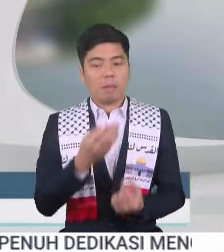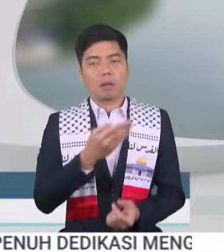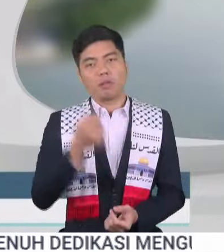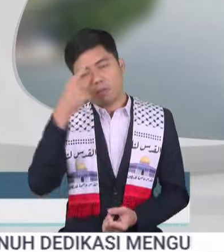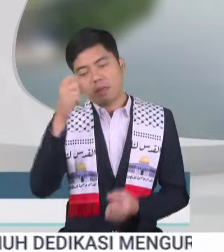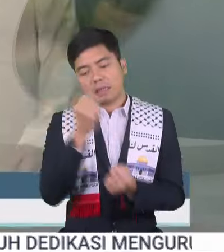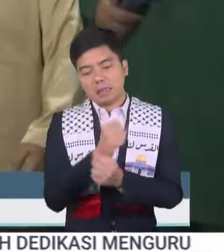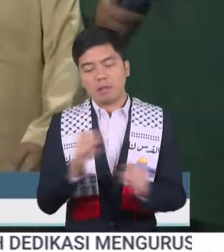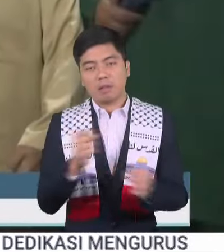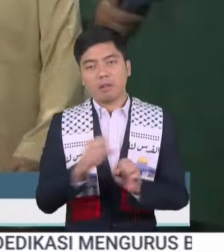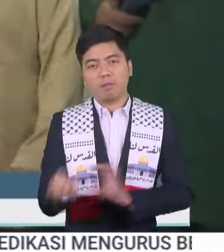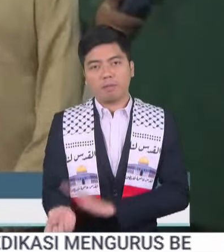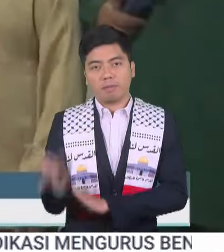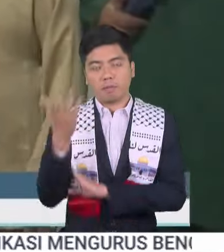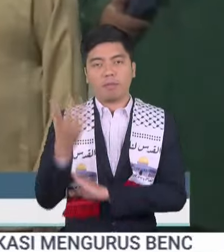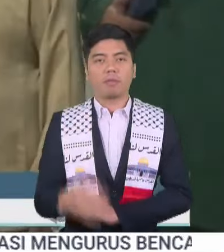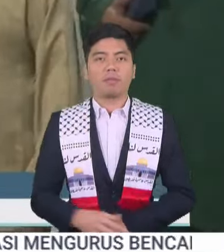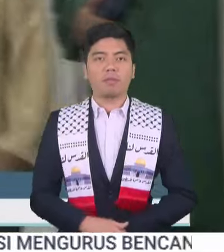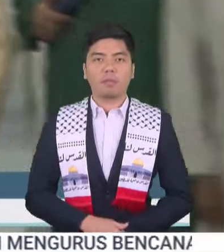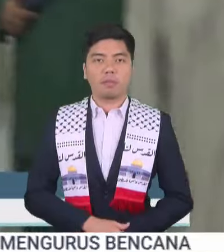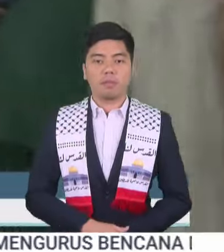puasa.